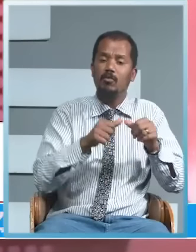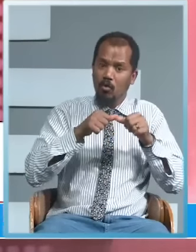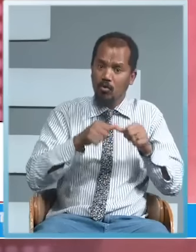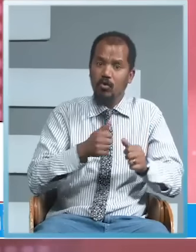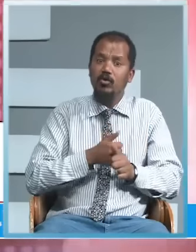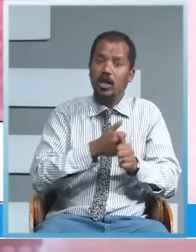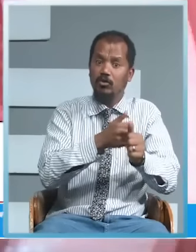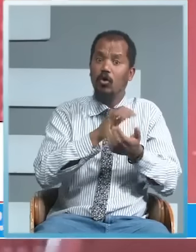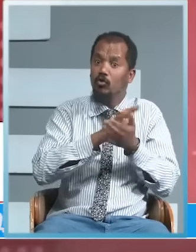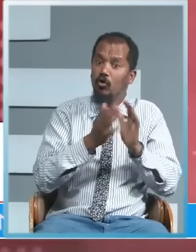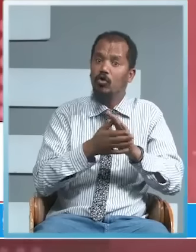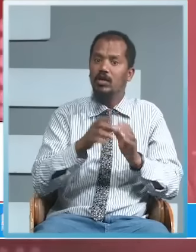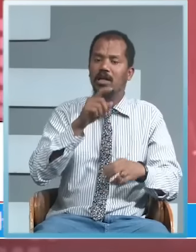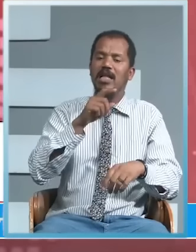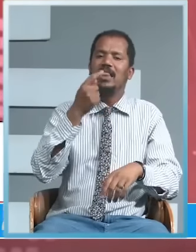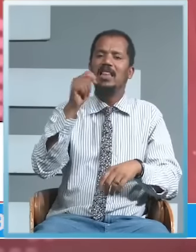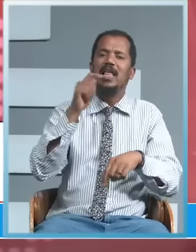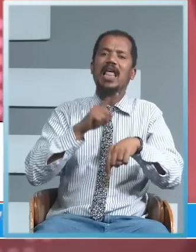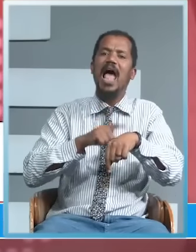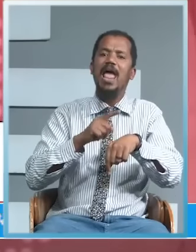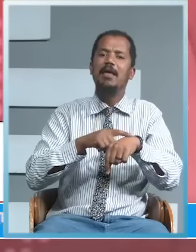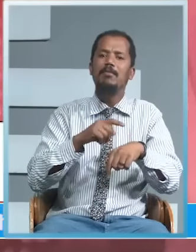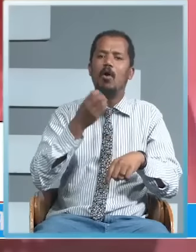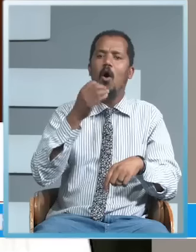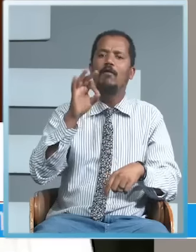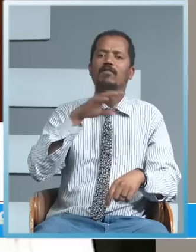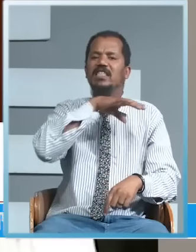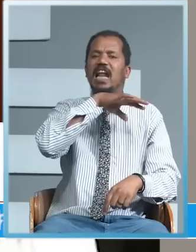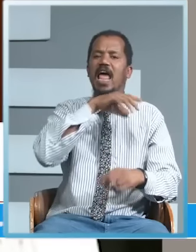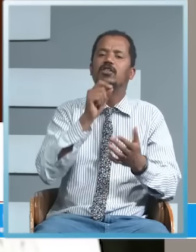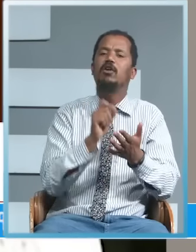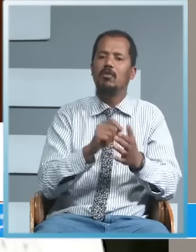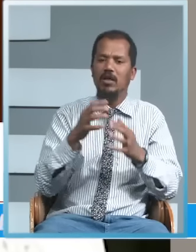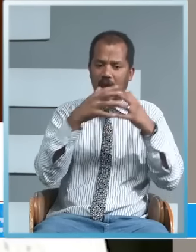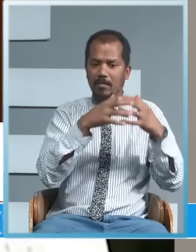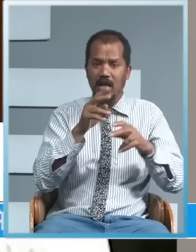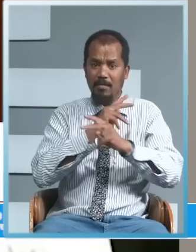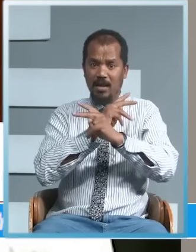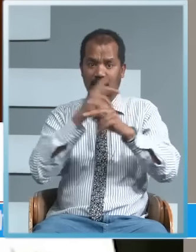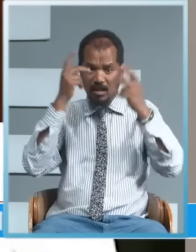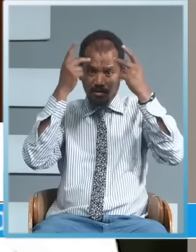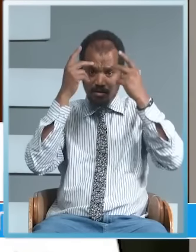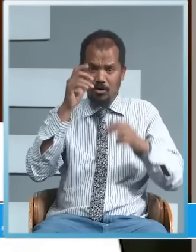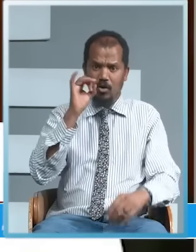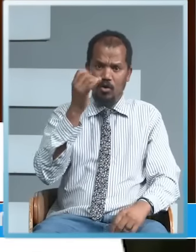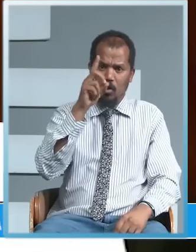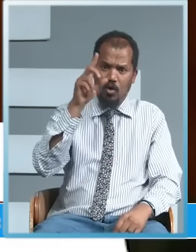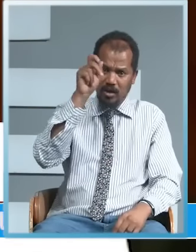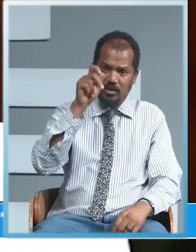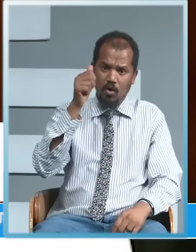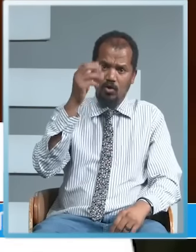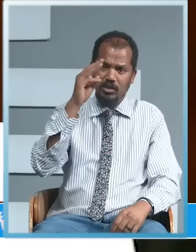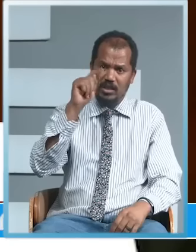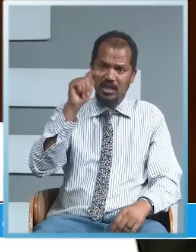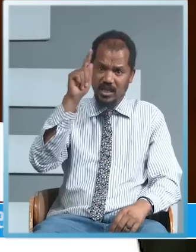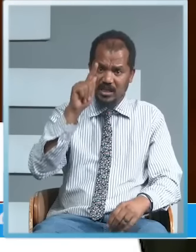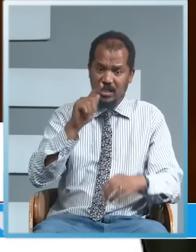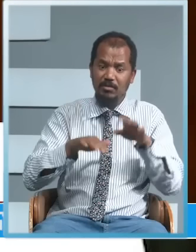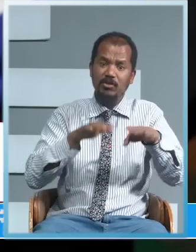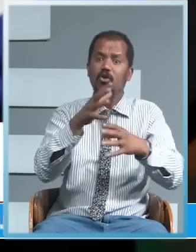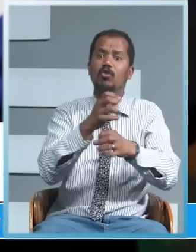መቆየታቸውን ተከትሎ እንደሆነ ዘ ታይምስ ኦፍ እስራኤል ዘግበዋል። የአሜሪካ መከላከያ ሚኒስትር ሎይድ ኦስቲን እርምጃ